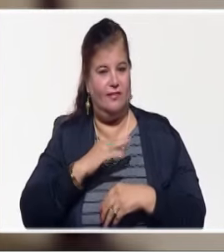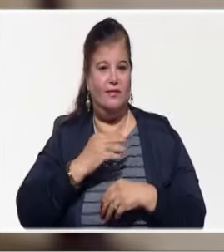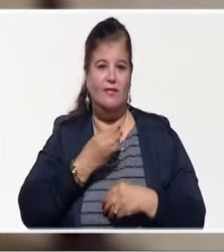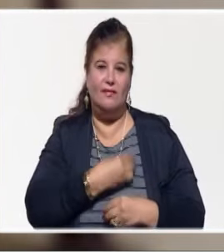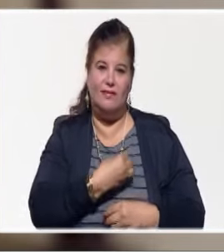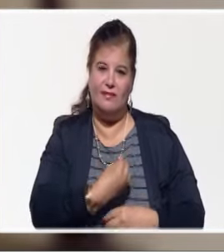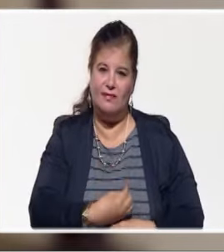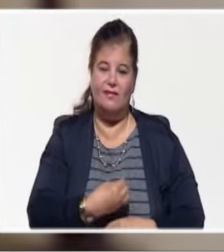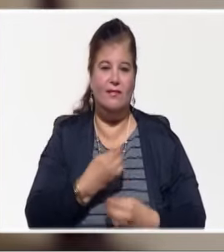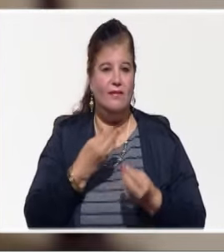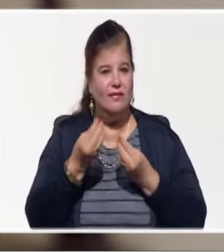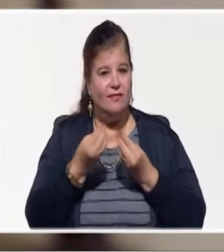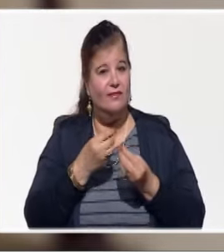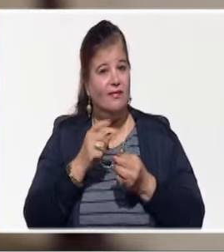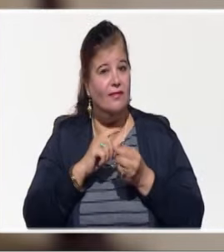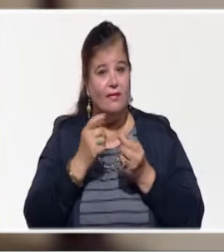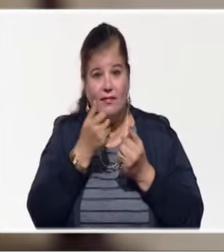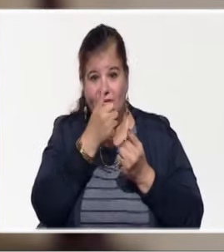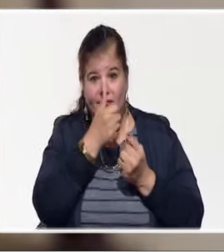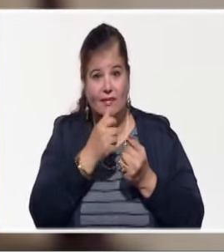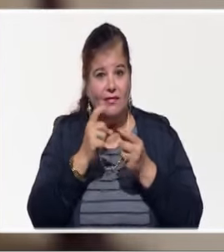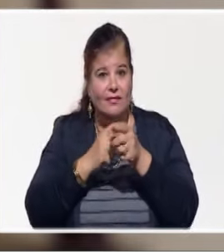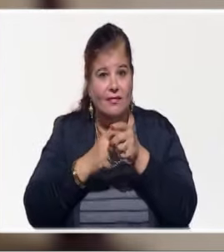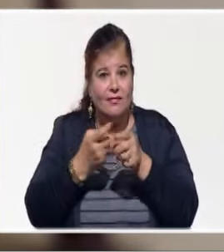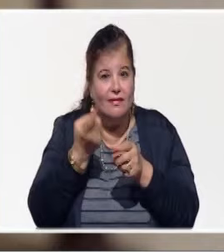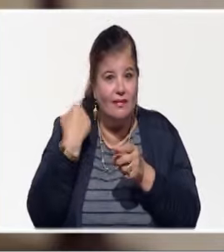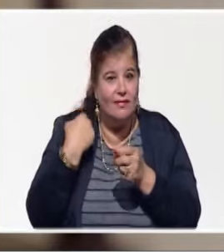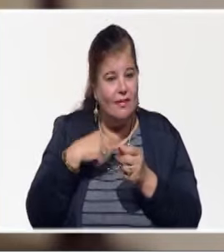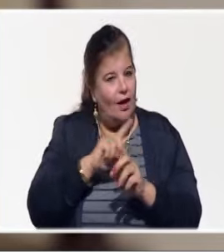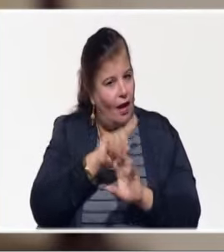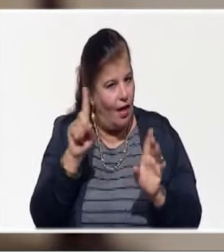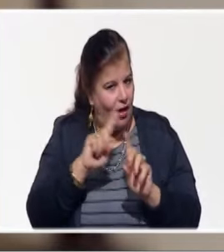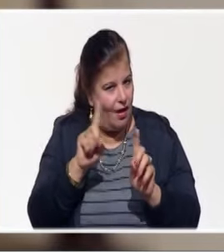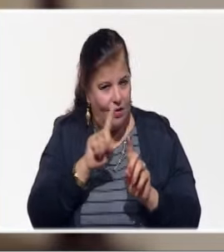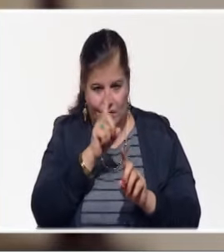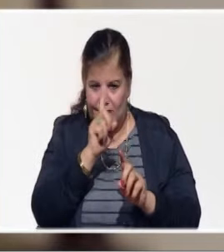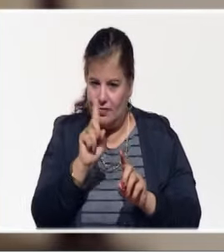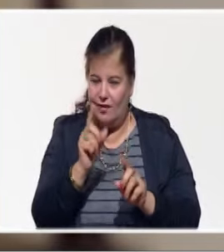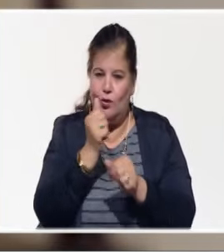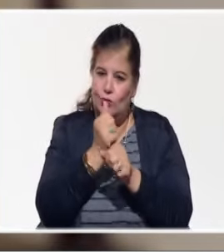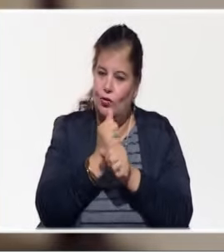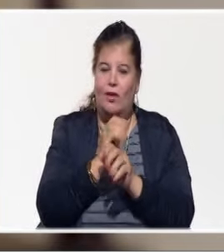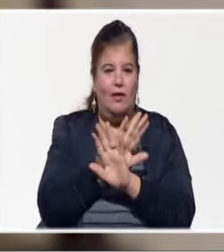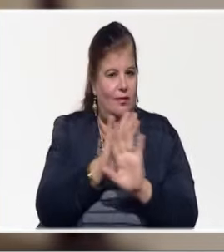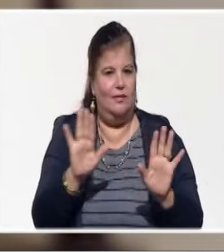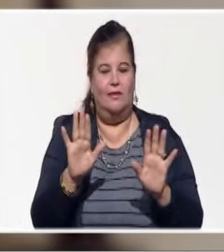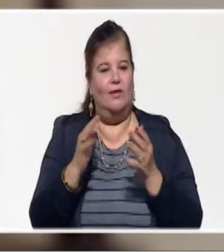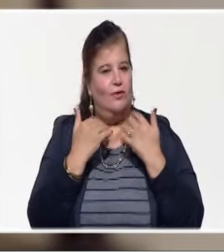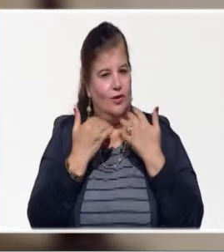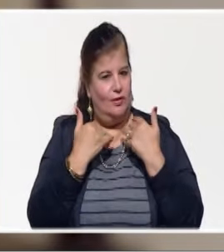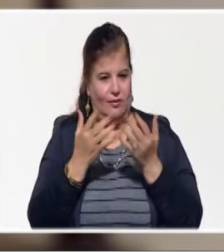عليا، وكانت صغيرة عليا أوي. أقول لها لا ده شغل بقى، ده تمثيل، ما فيش